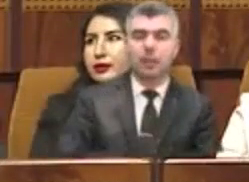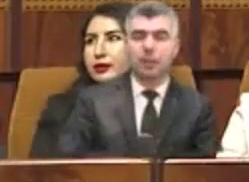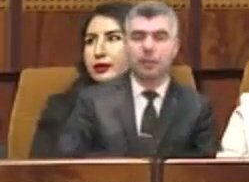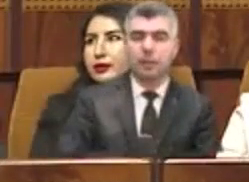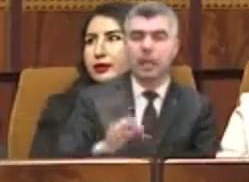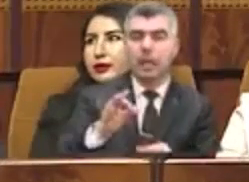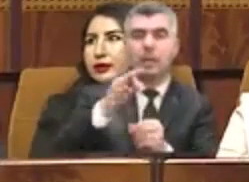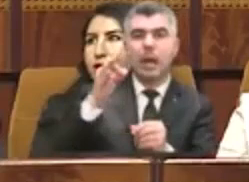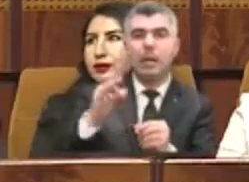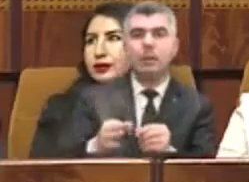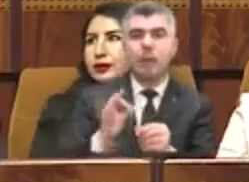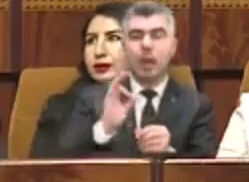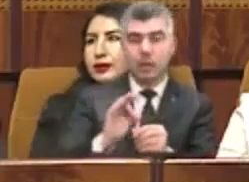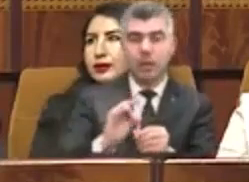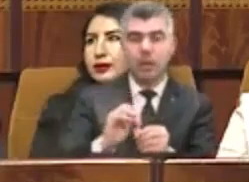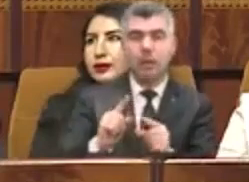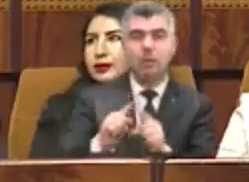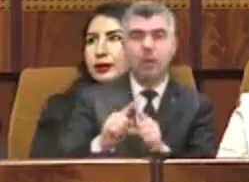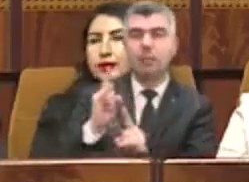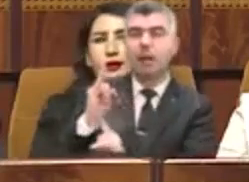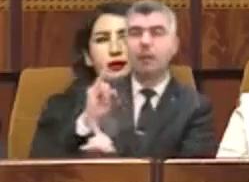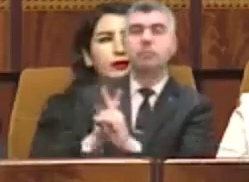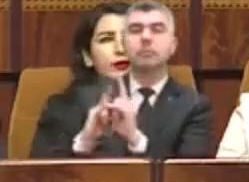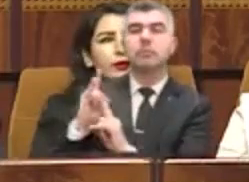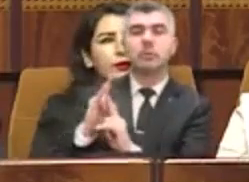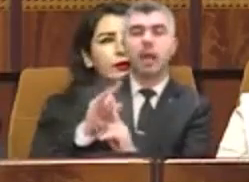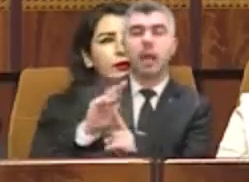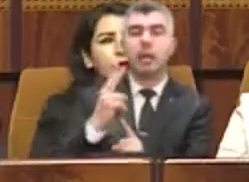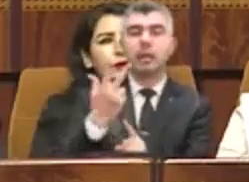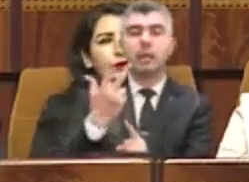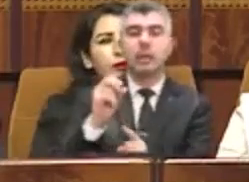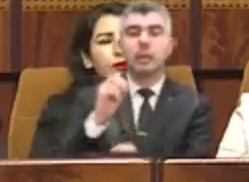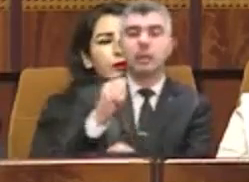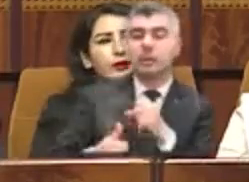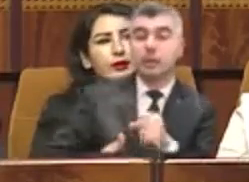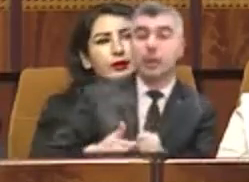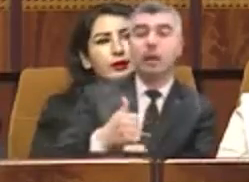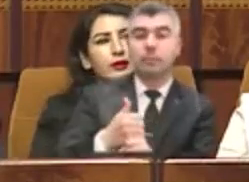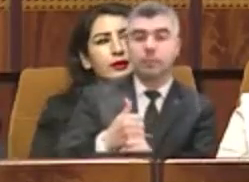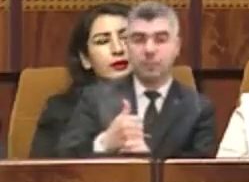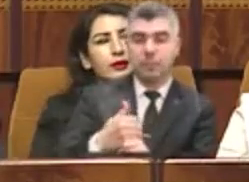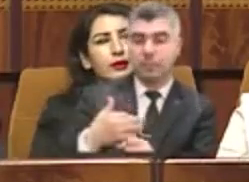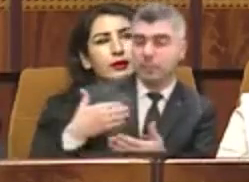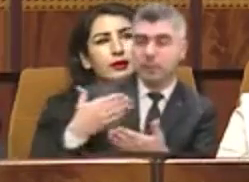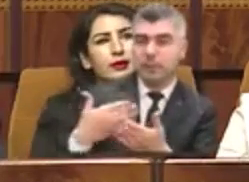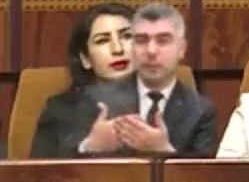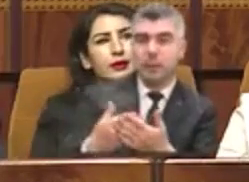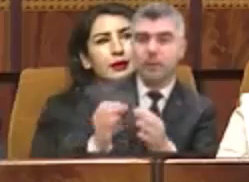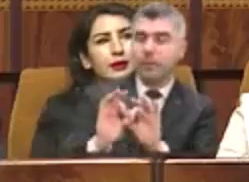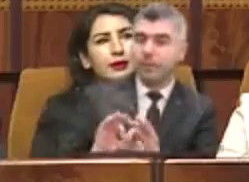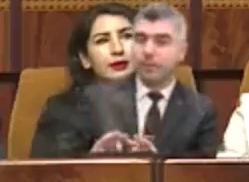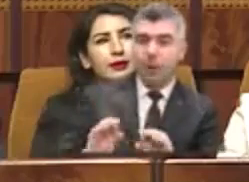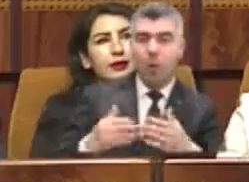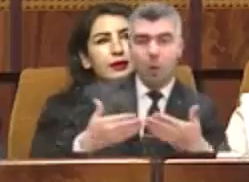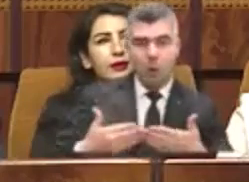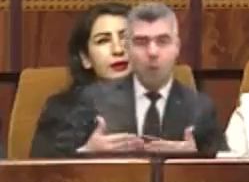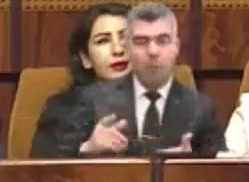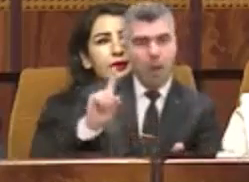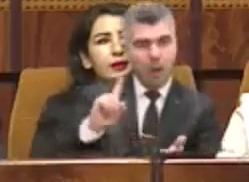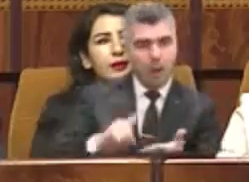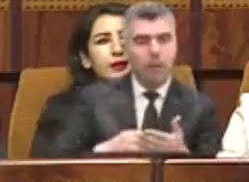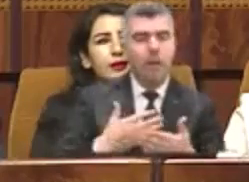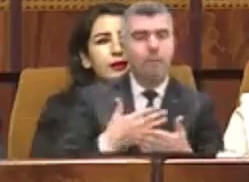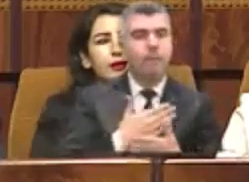نتيجه ديال واحد التراكمات ديال 30 سنه، واليوم نؤكد اعتزازنا وفخرنا